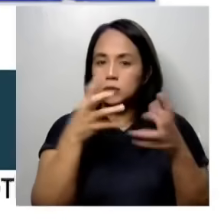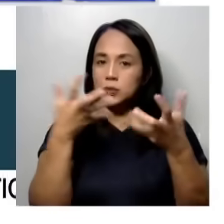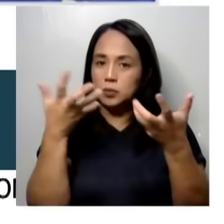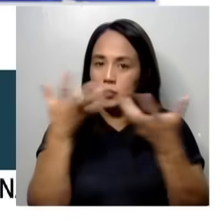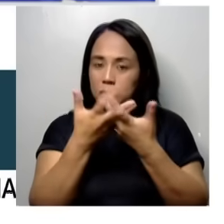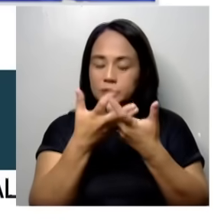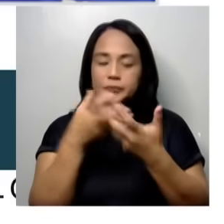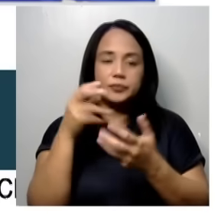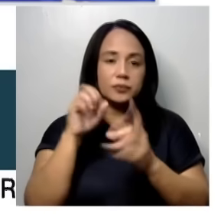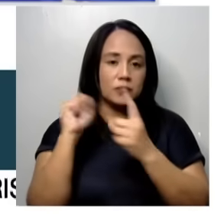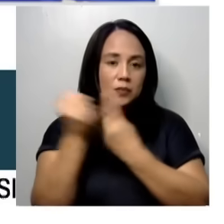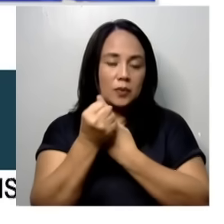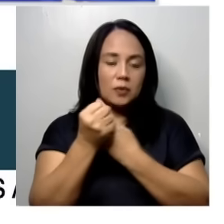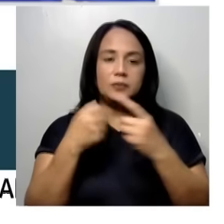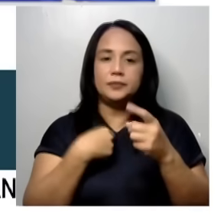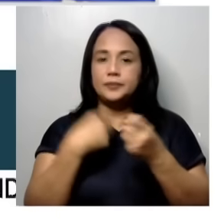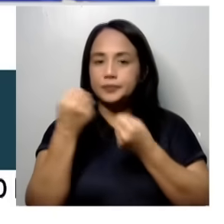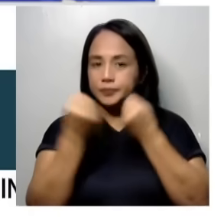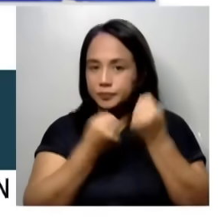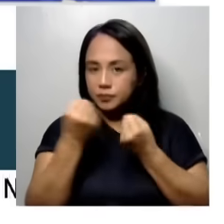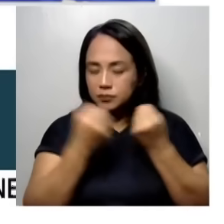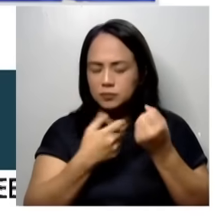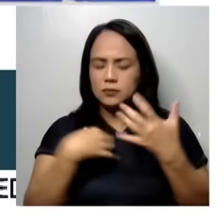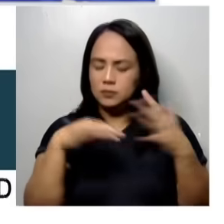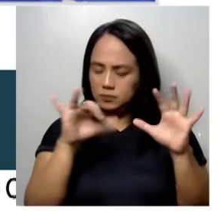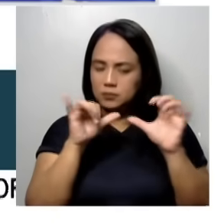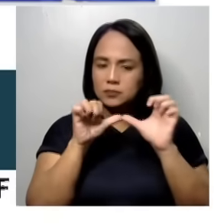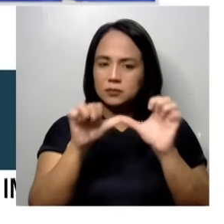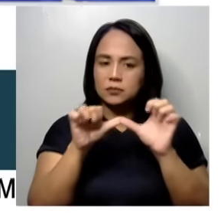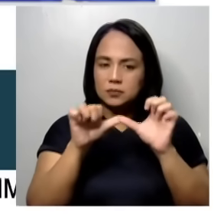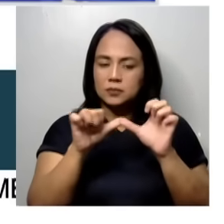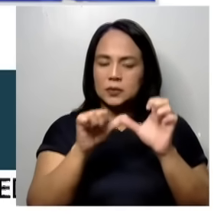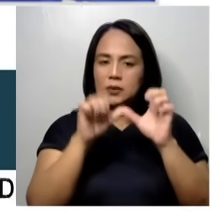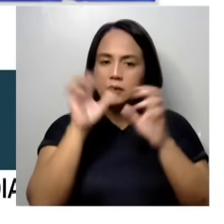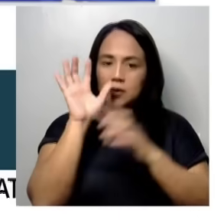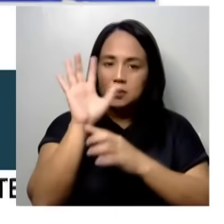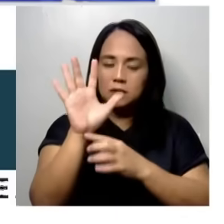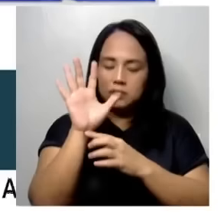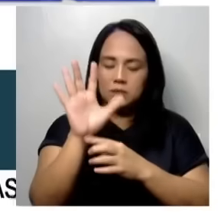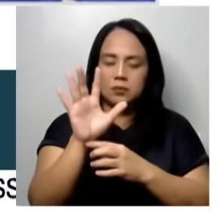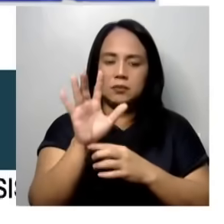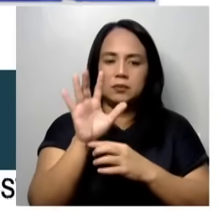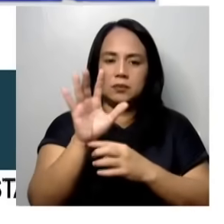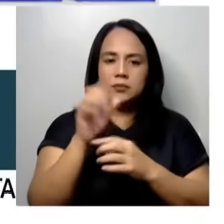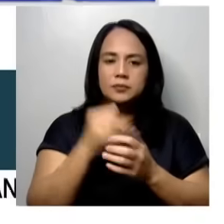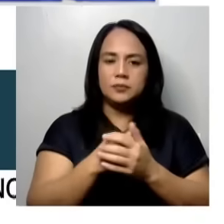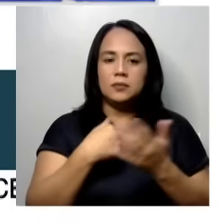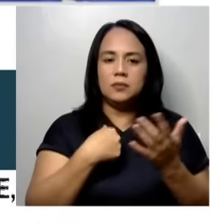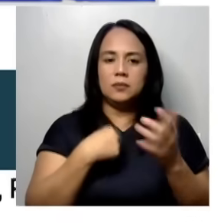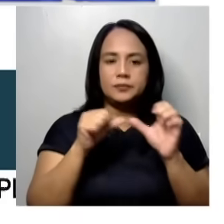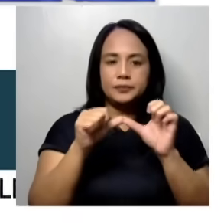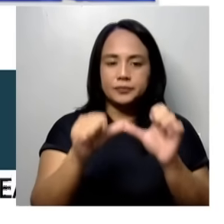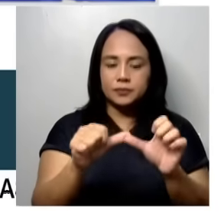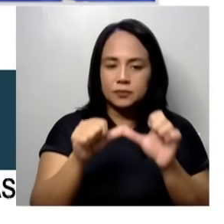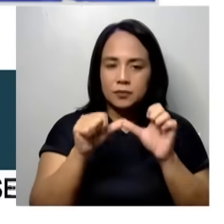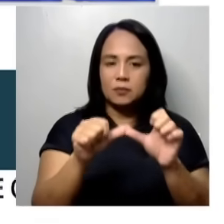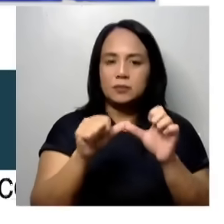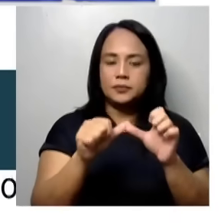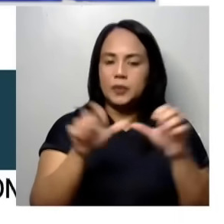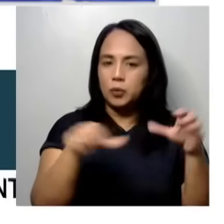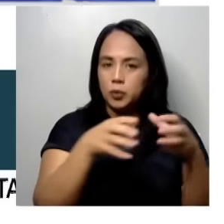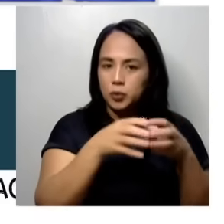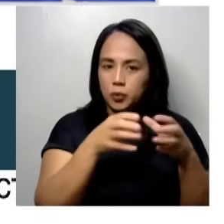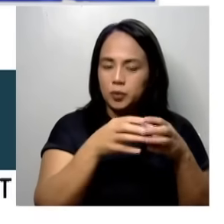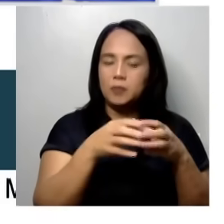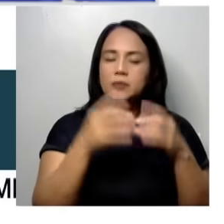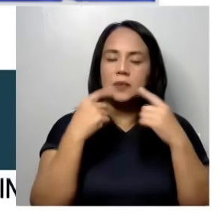ating sektor. Tuloy-tuloy naman po yung ating mga pagkilos para giit talaga na manatili yung ating sektor, yung ating public